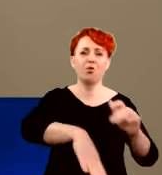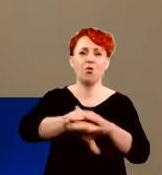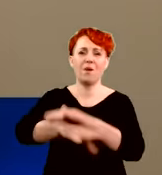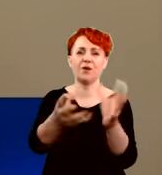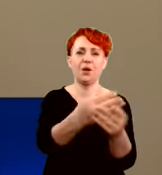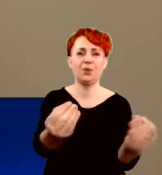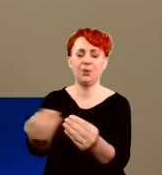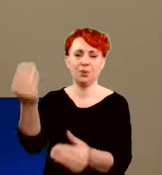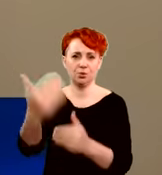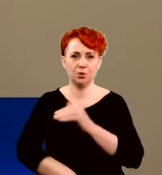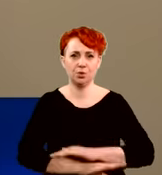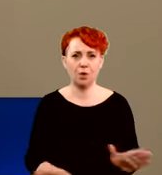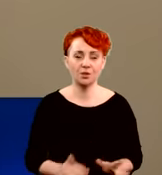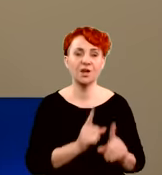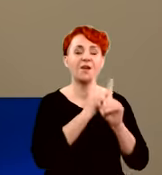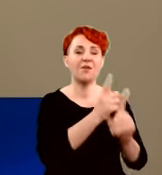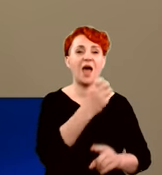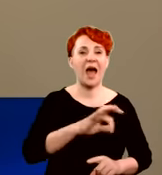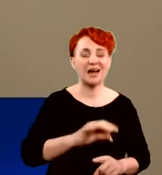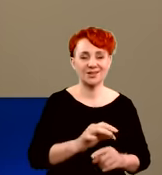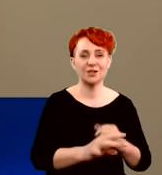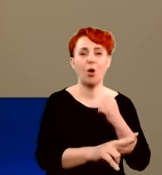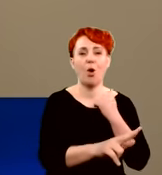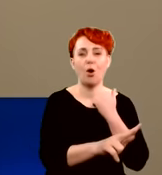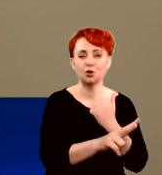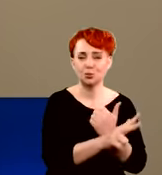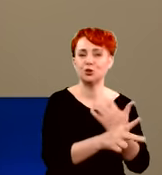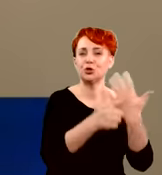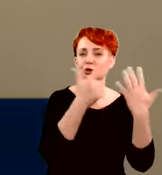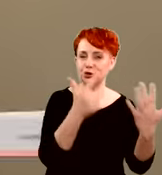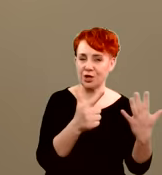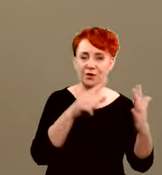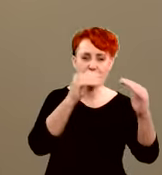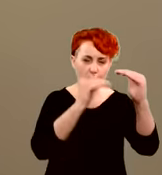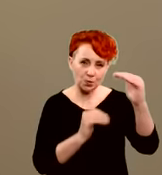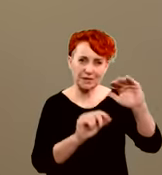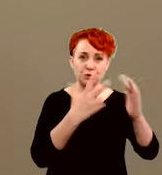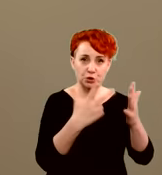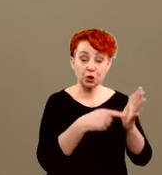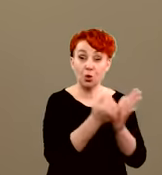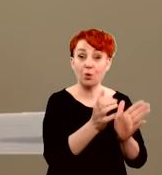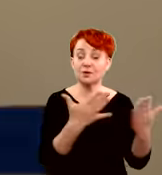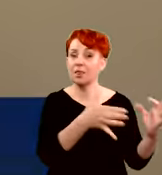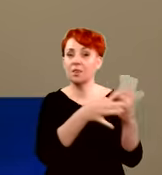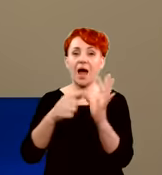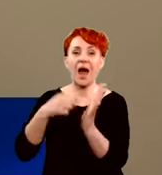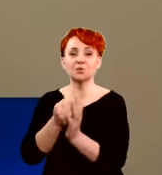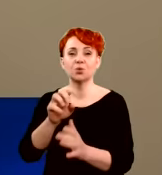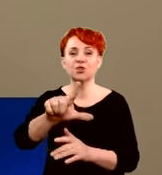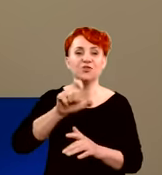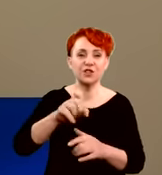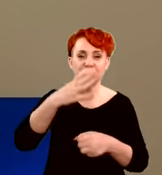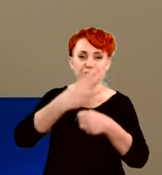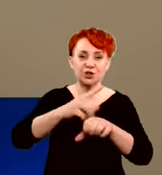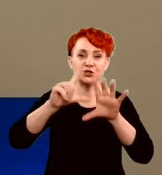prawa i z mocy artykułu 99 ustęp 3 Konstytucji w powiązaniu z artykułem 247 Kodeksu